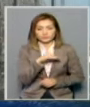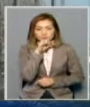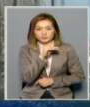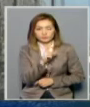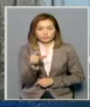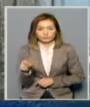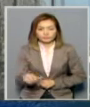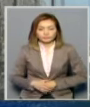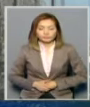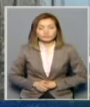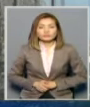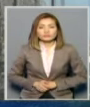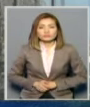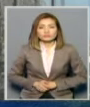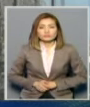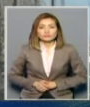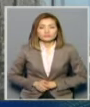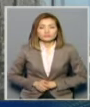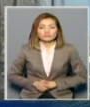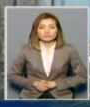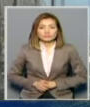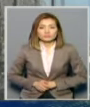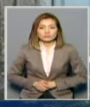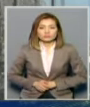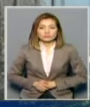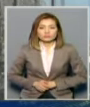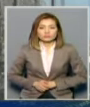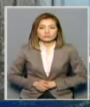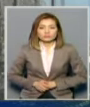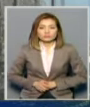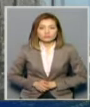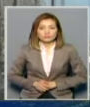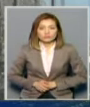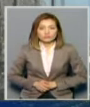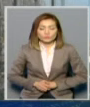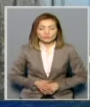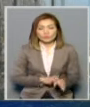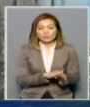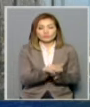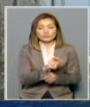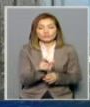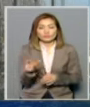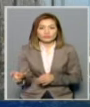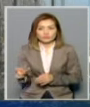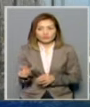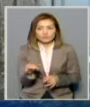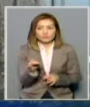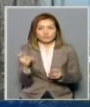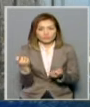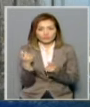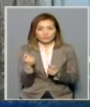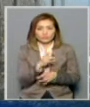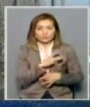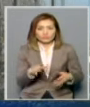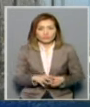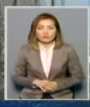профессор, солардың енді бәрінде таниды ғой, енді көптен істейді 40 жылдың үстінде. Сол жаңағы сол кісілердің юбилейі болатын болса, мысалы